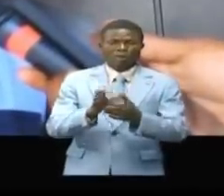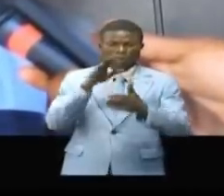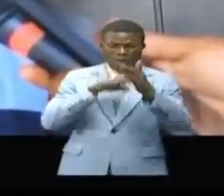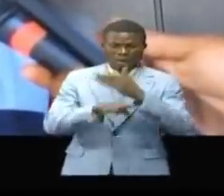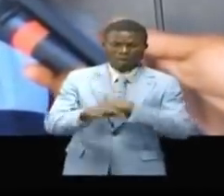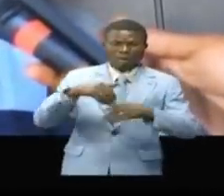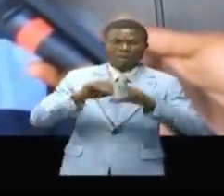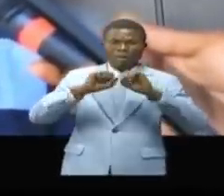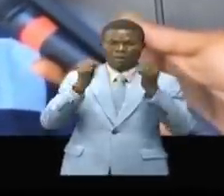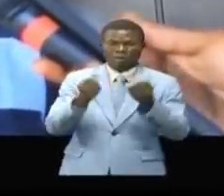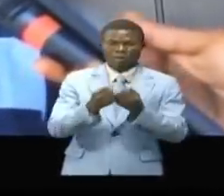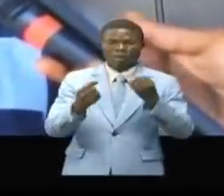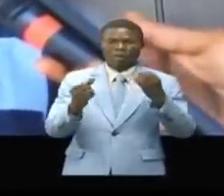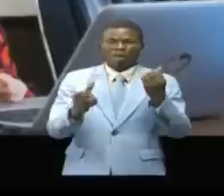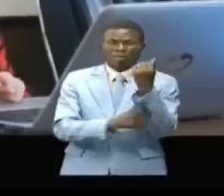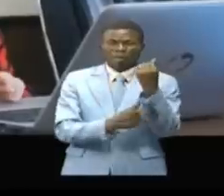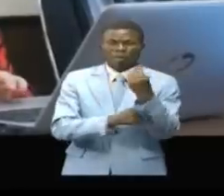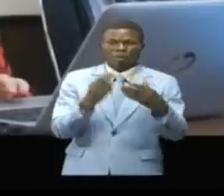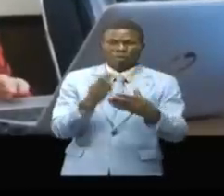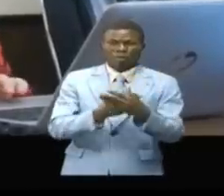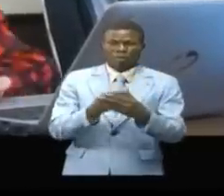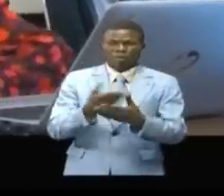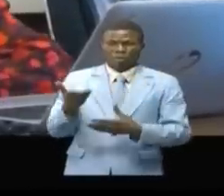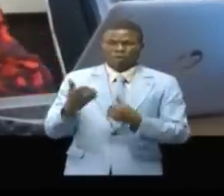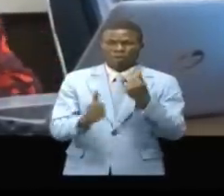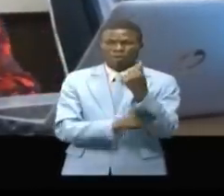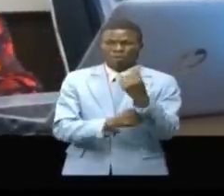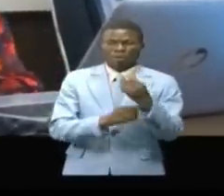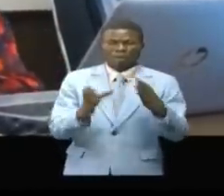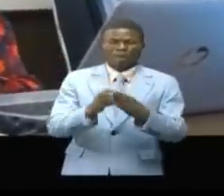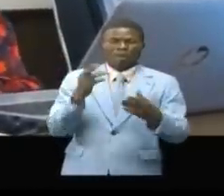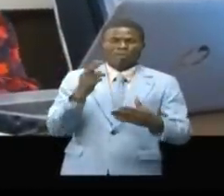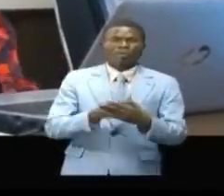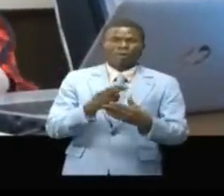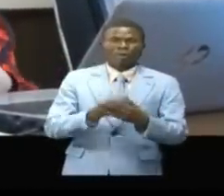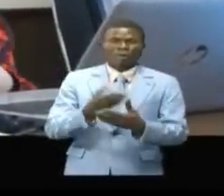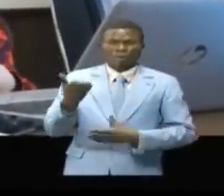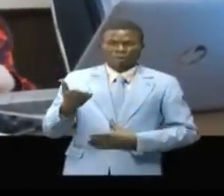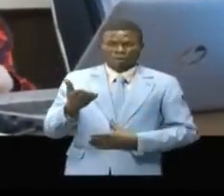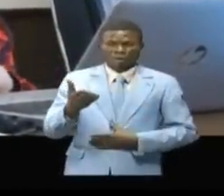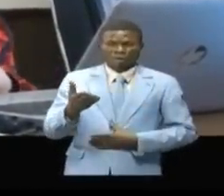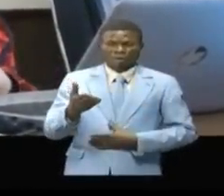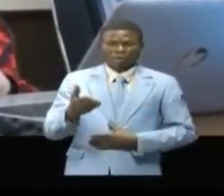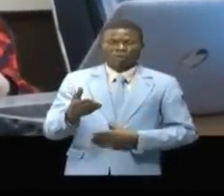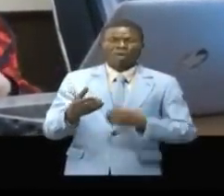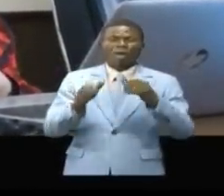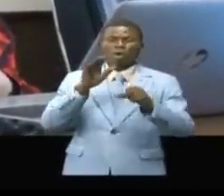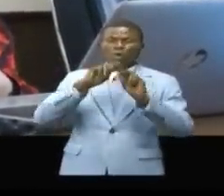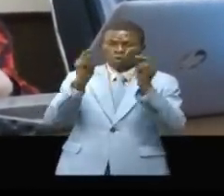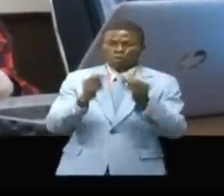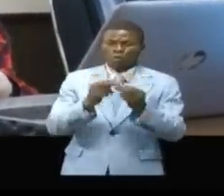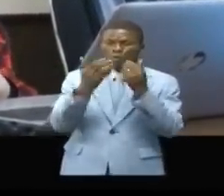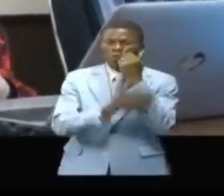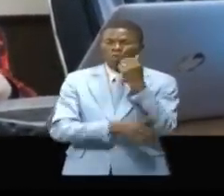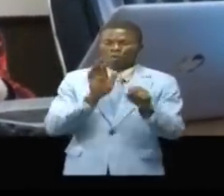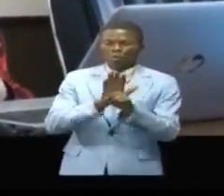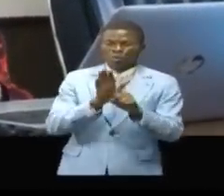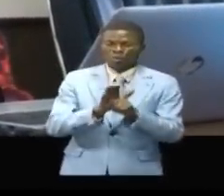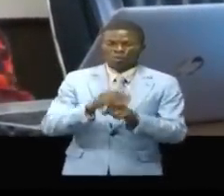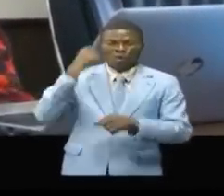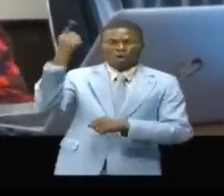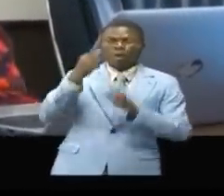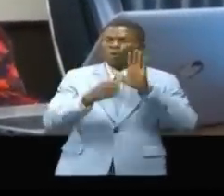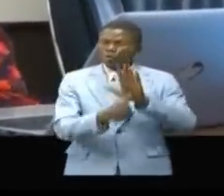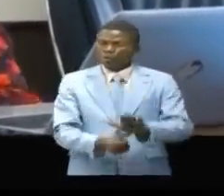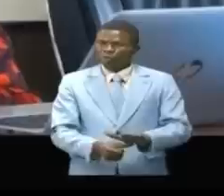des personnes en situation de handicap. Les personnes en situation de handicap sont parmi les plus pauvres et les plus